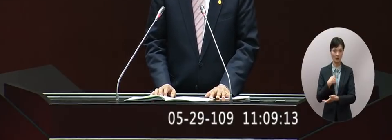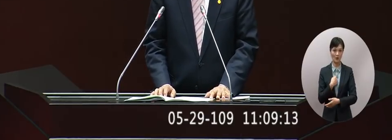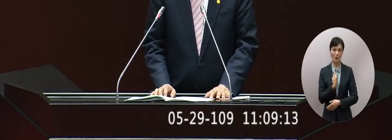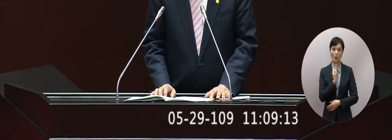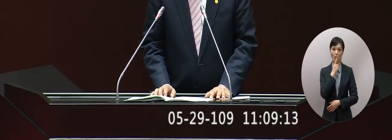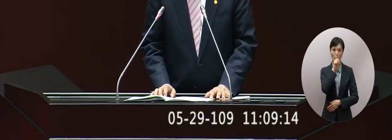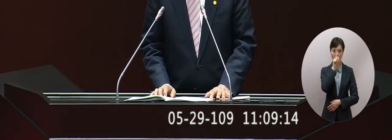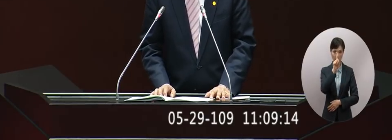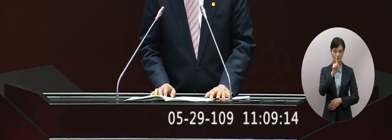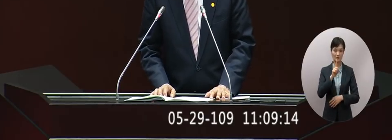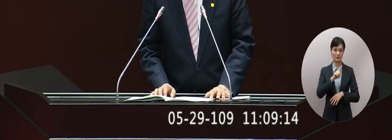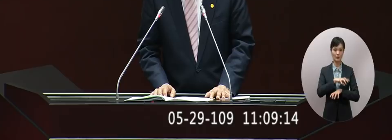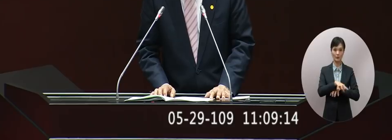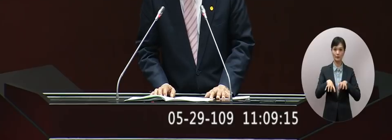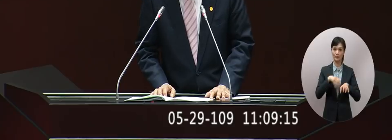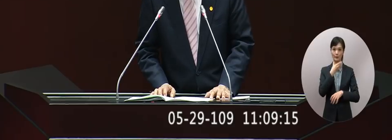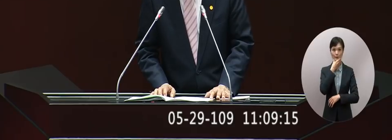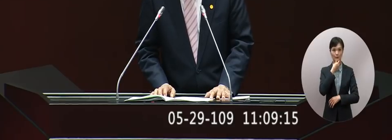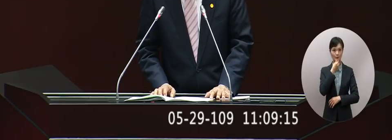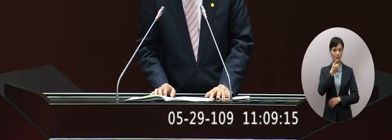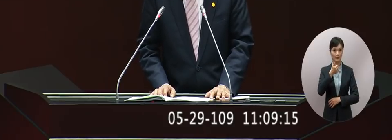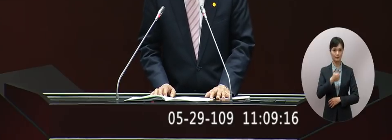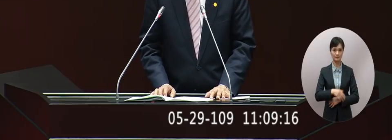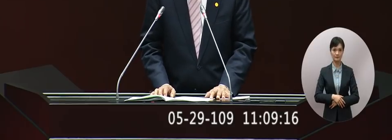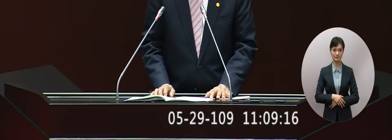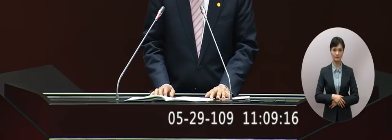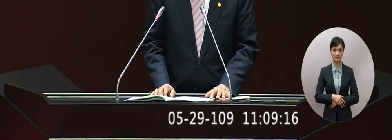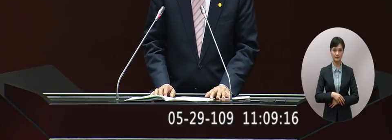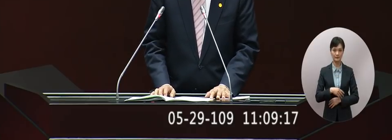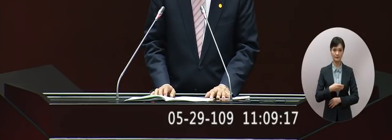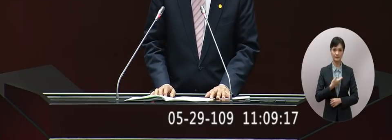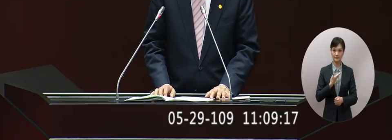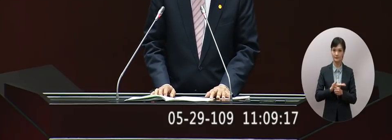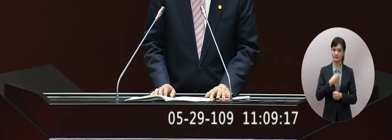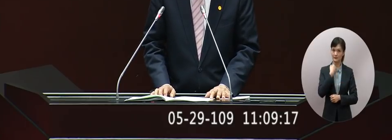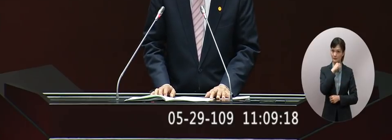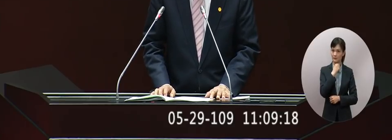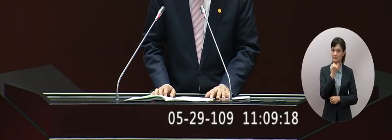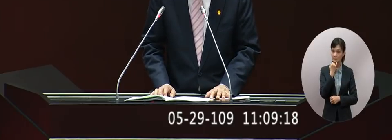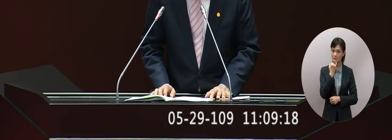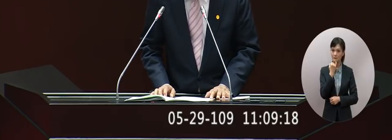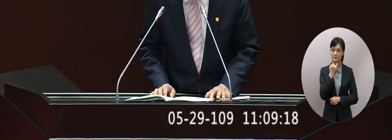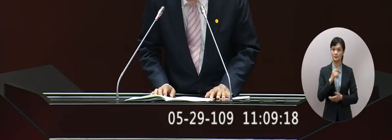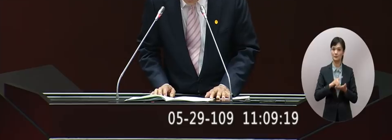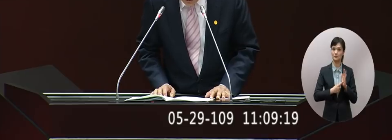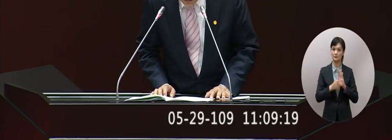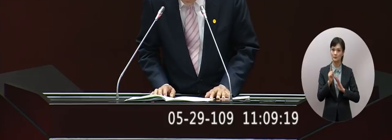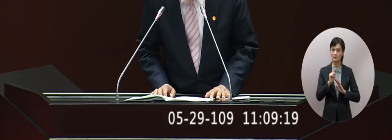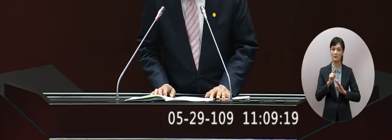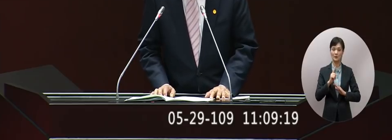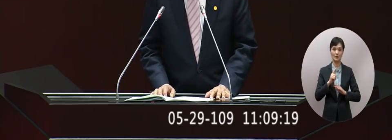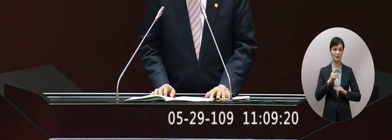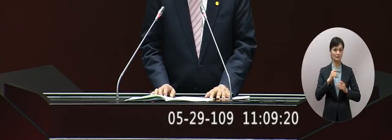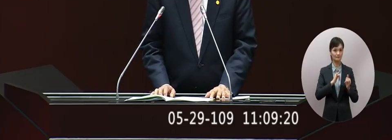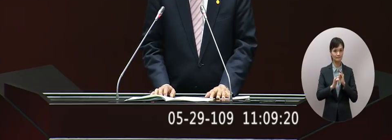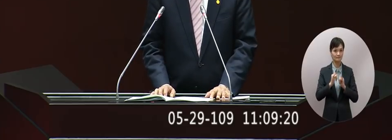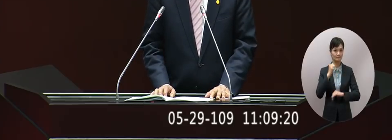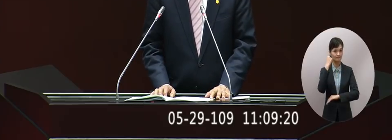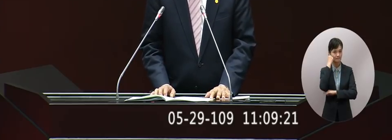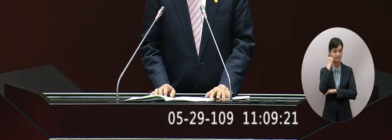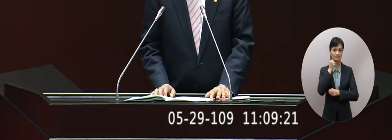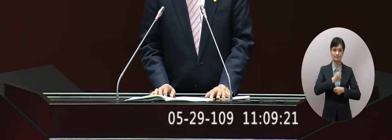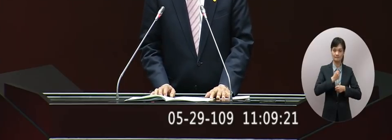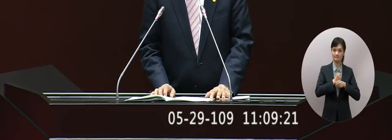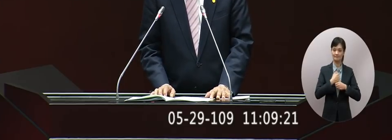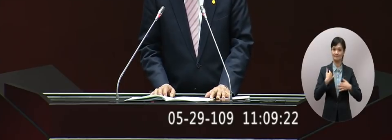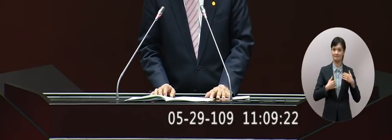台湾成为一个真正人民能够安居乐业的幸福家园，也让世